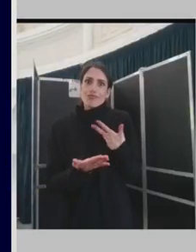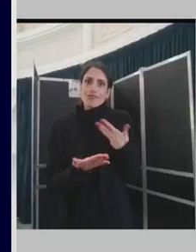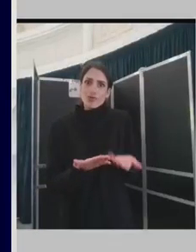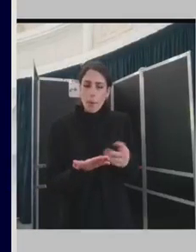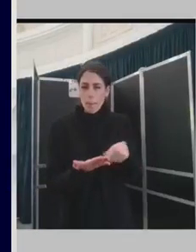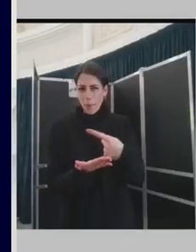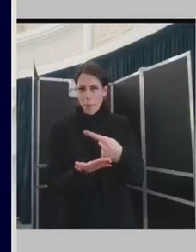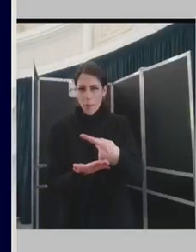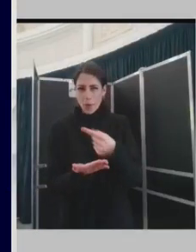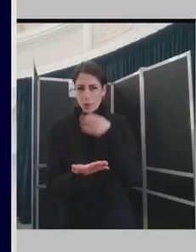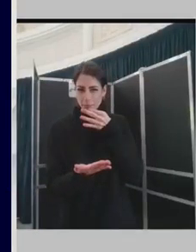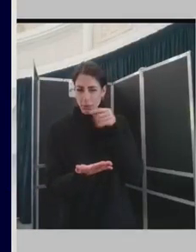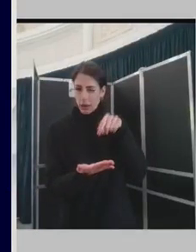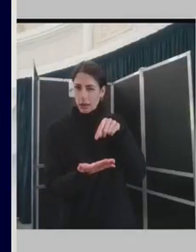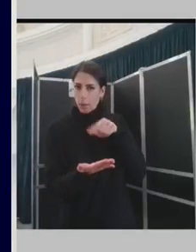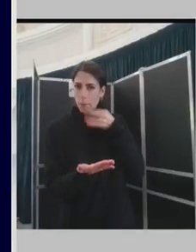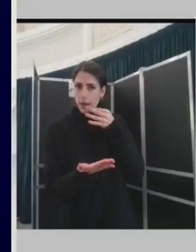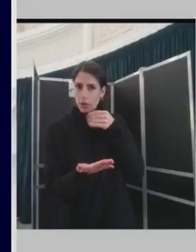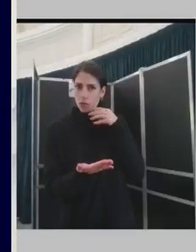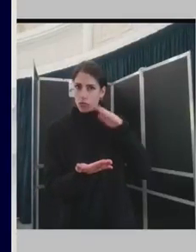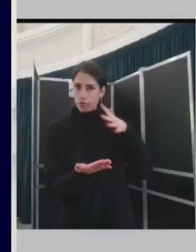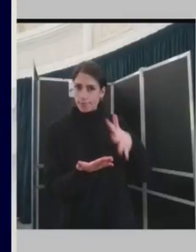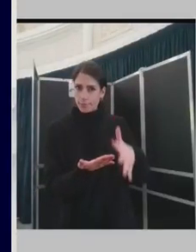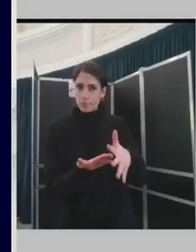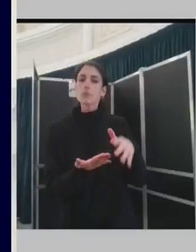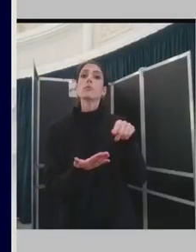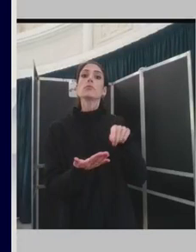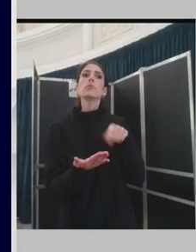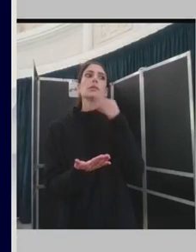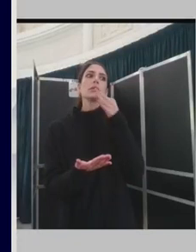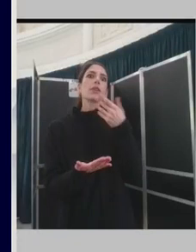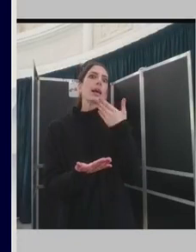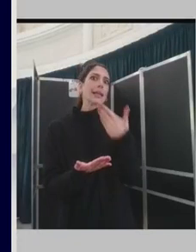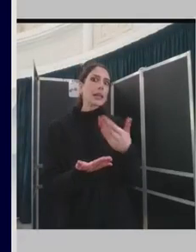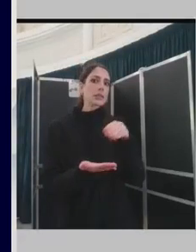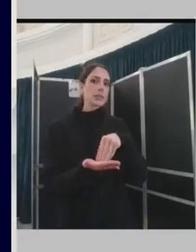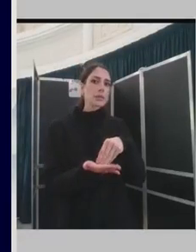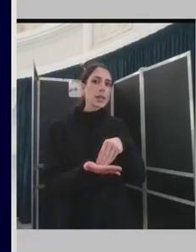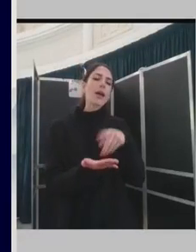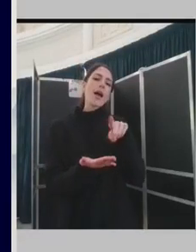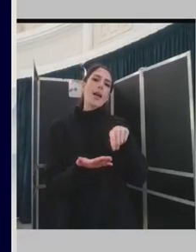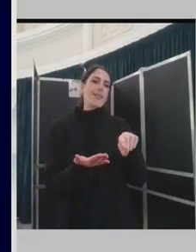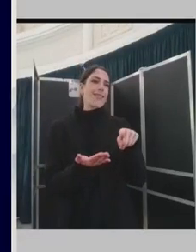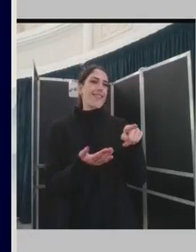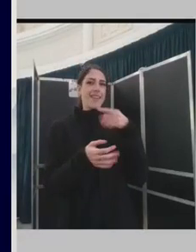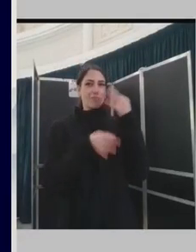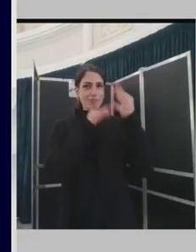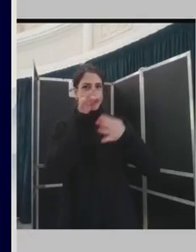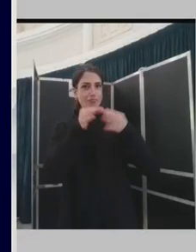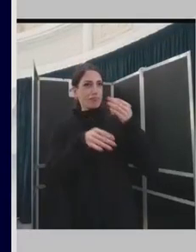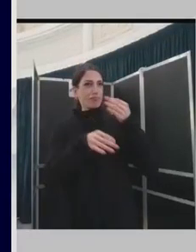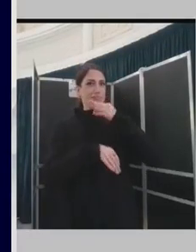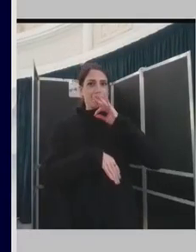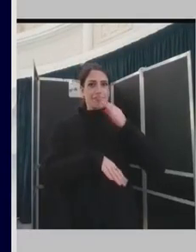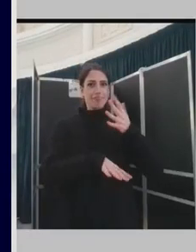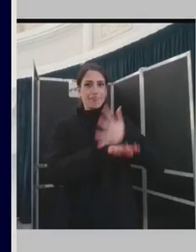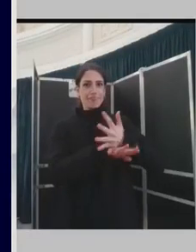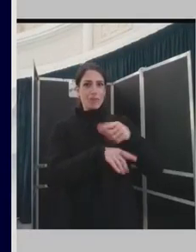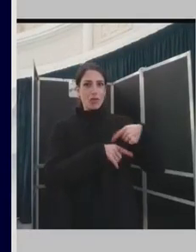della presenza e sarò felice del suo intervento, come ringrazio il coordinatore, il